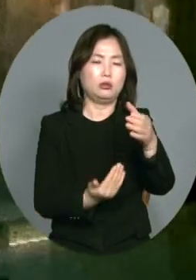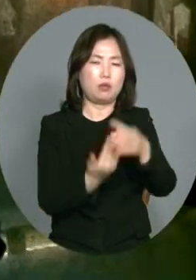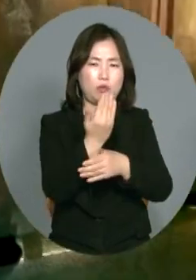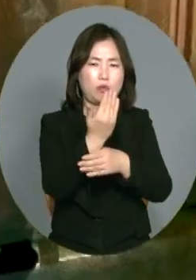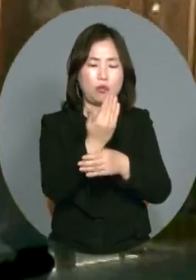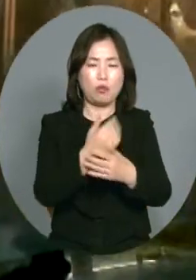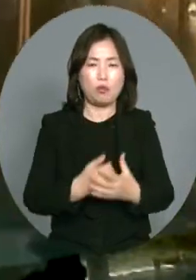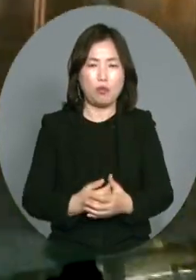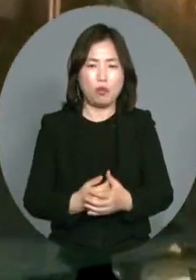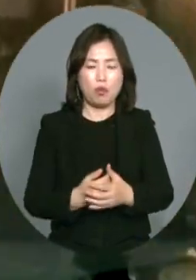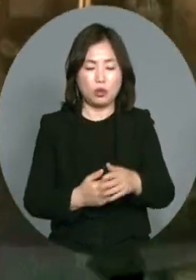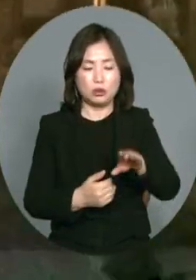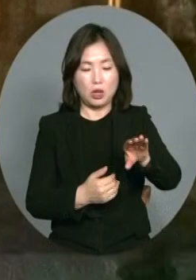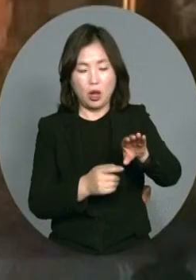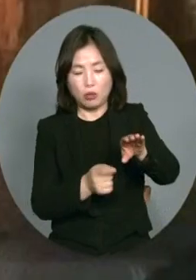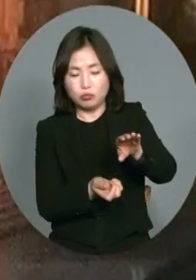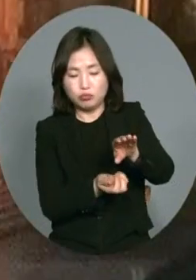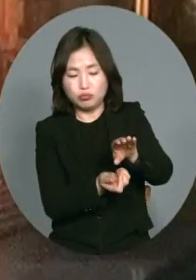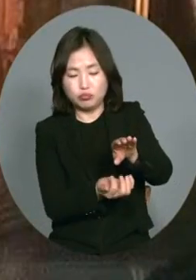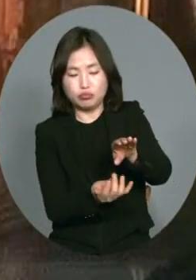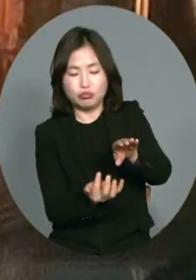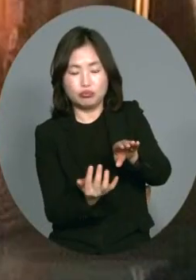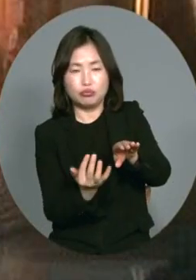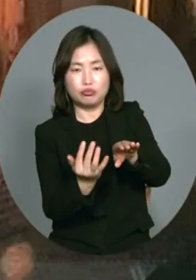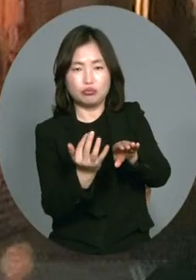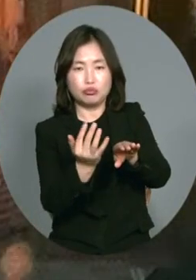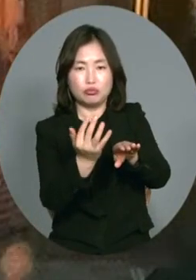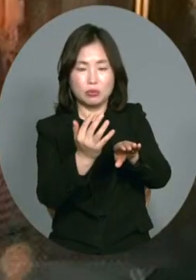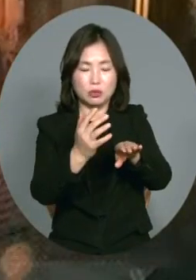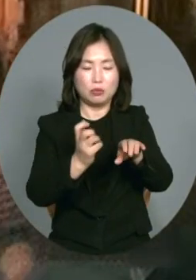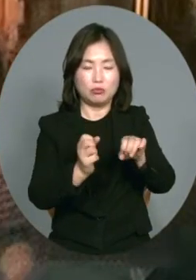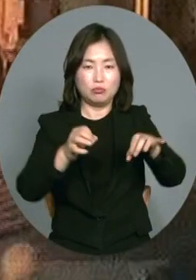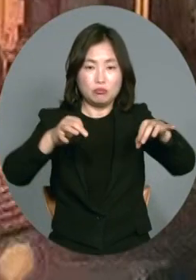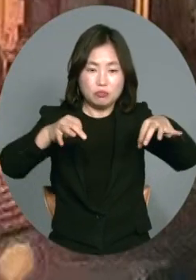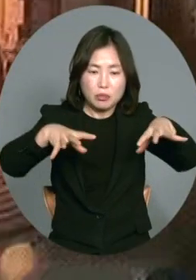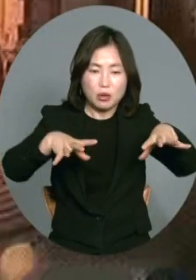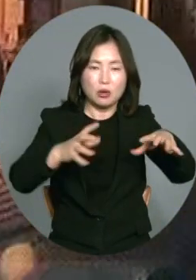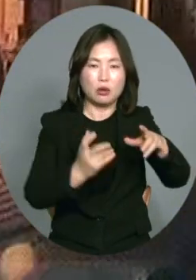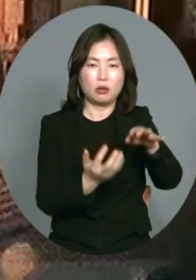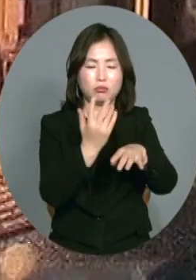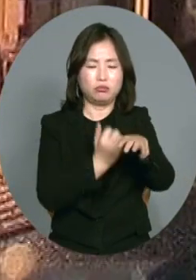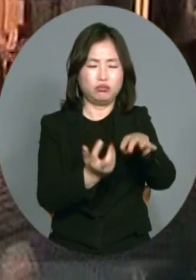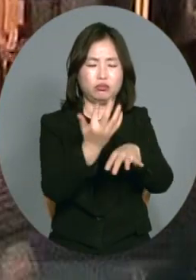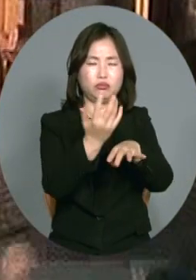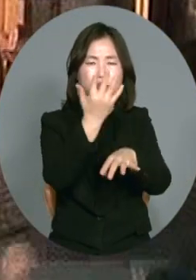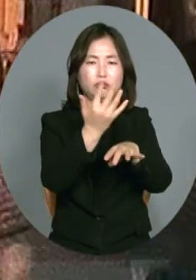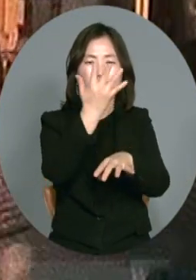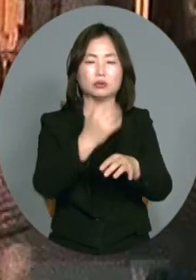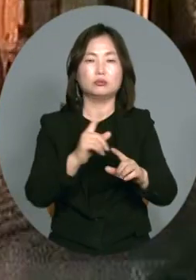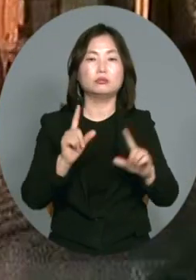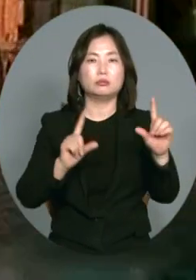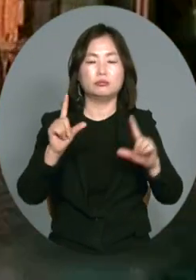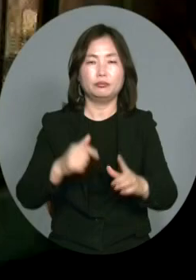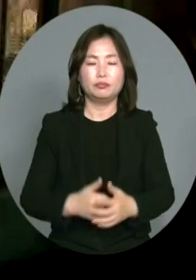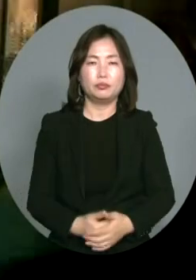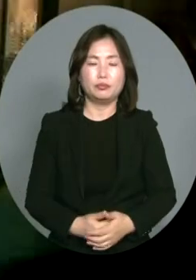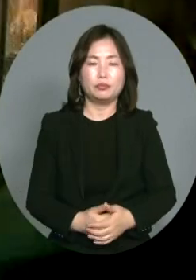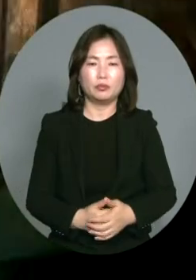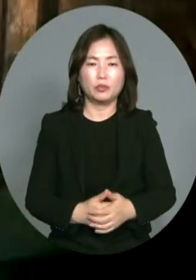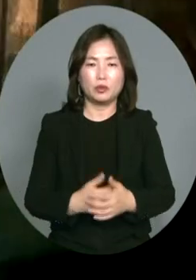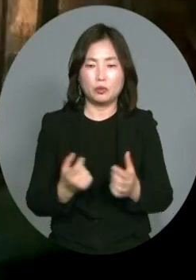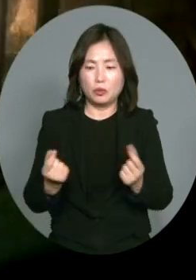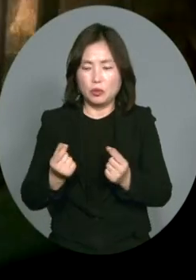들이박습니다 차체 아래쪽에서 불이 붙기 시작하더니 순식간에 차량 전체가 불길에 휩싸입니다